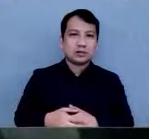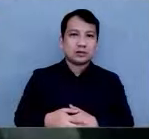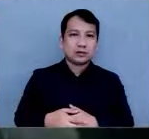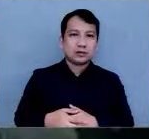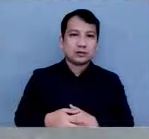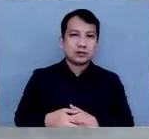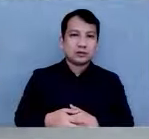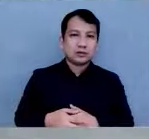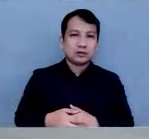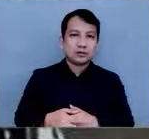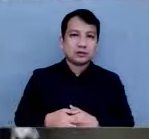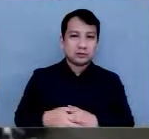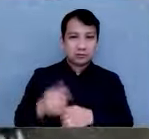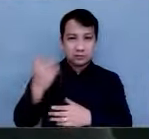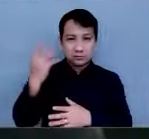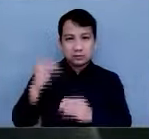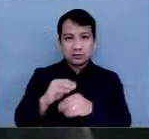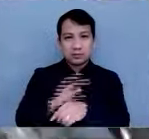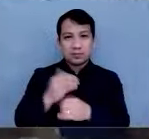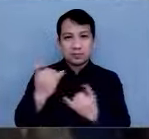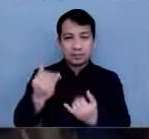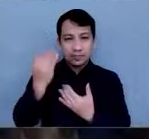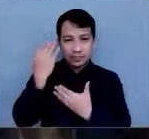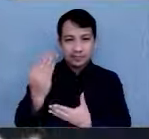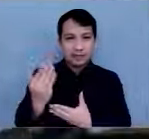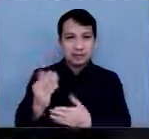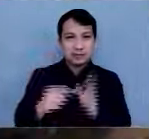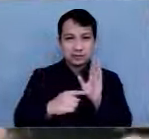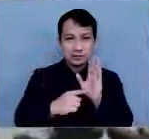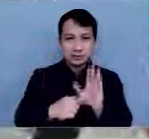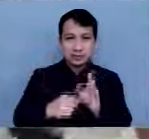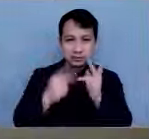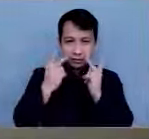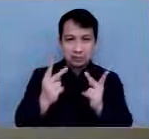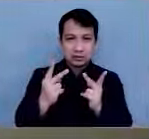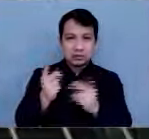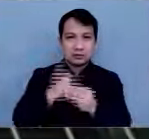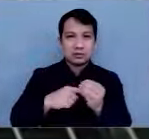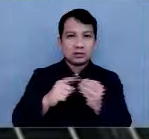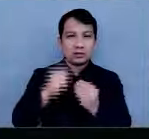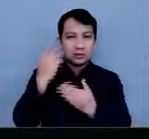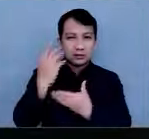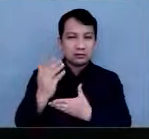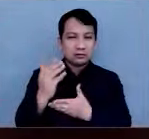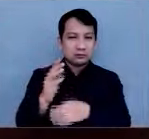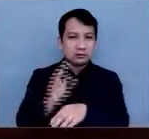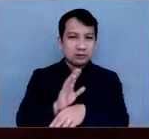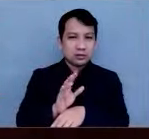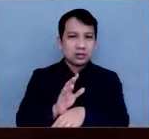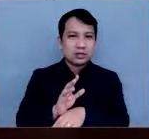Sa trailer na inilabas ngayong araw, ipinasilip ang behind the scene ng ilan nilang concert.